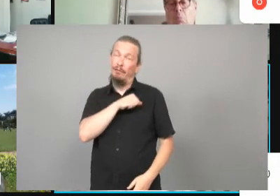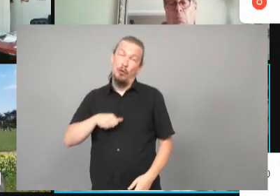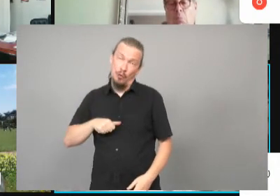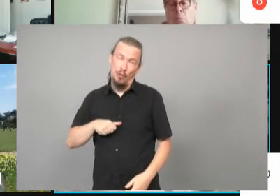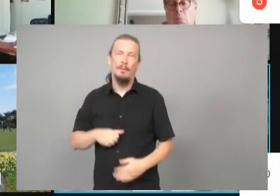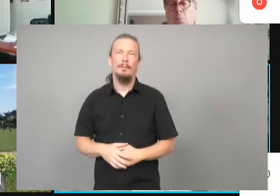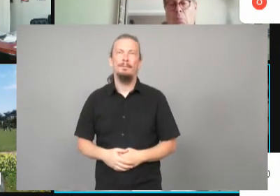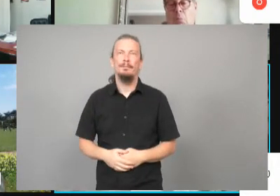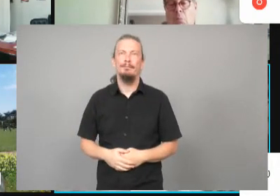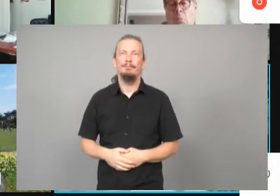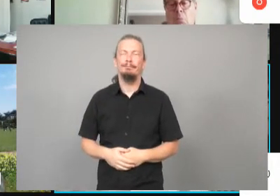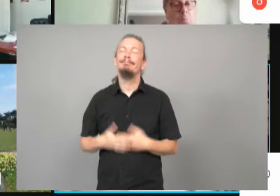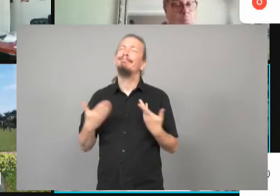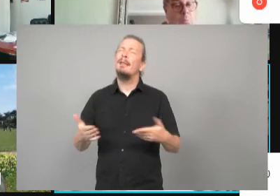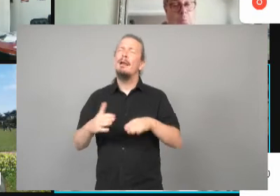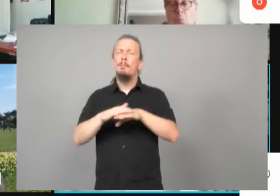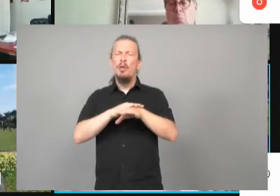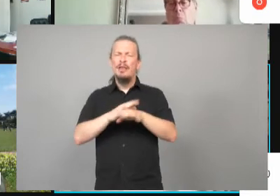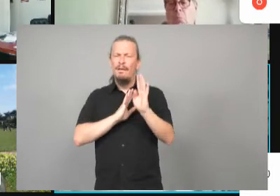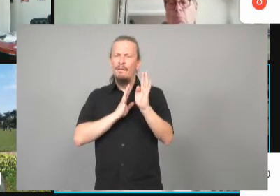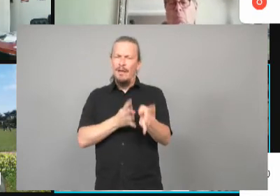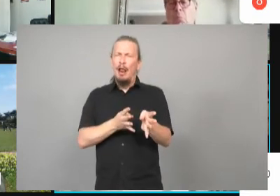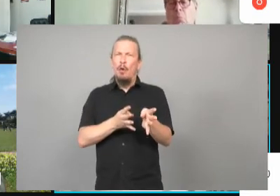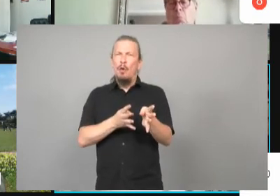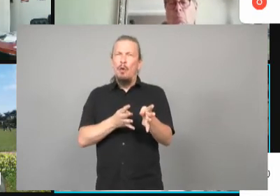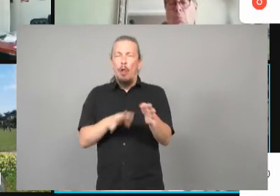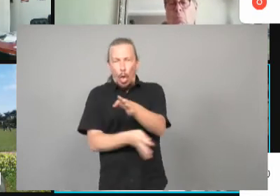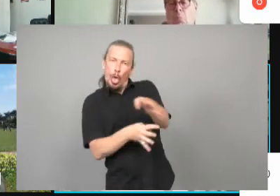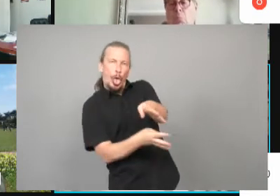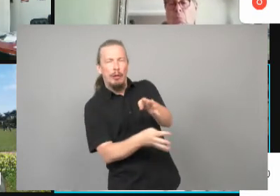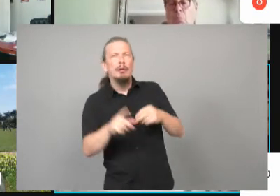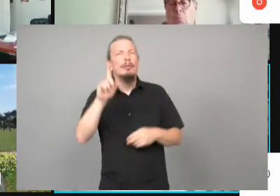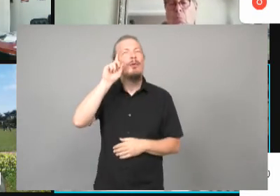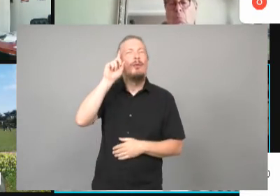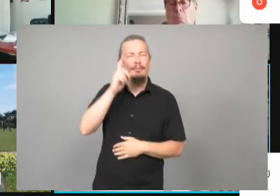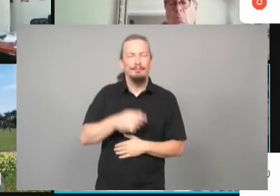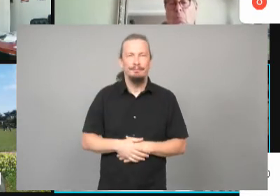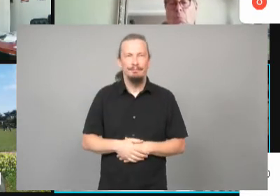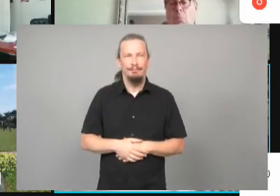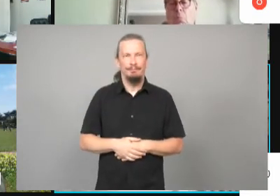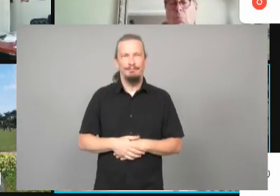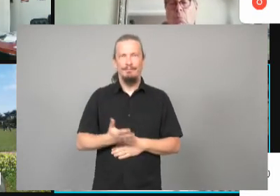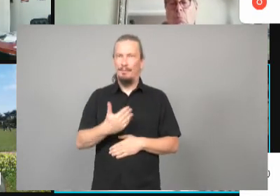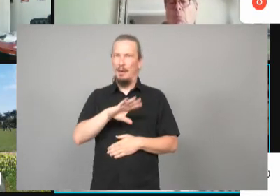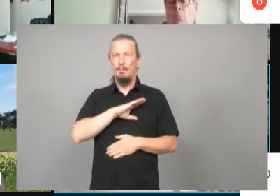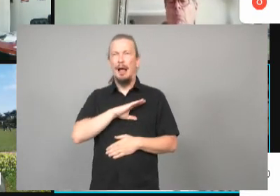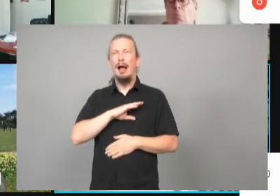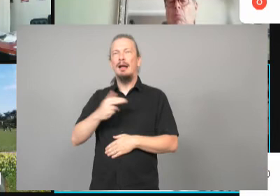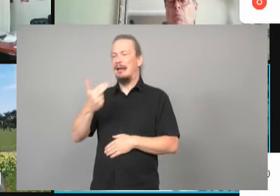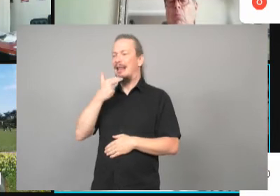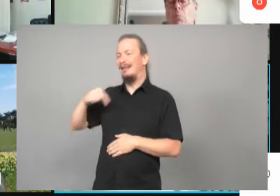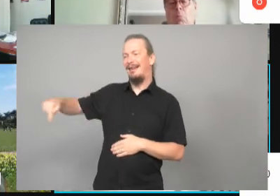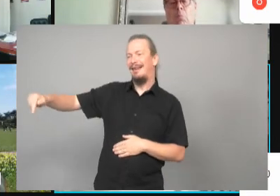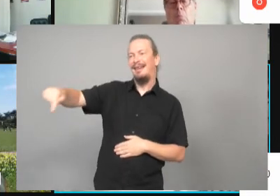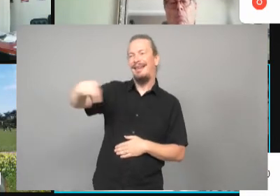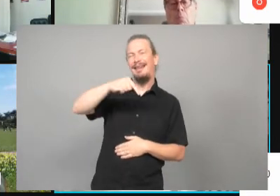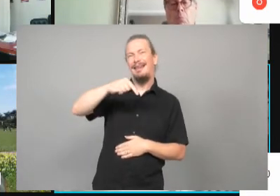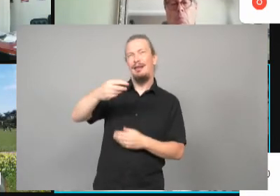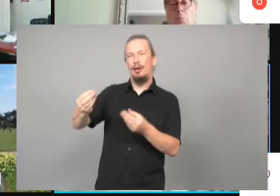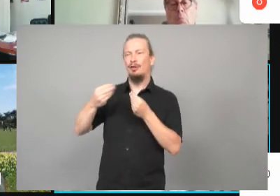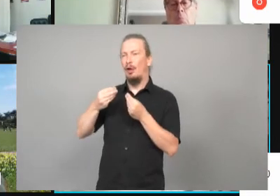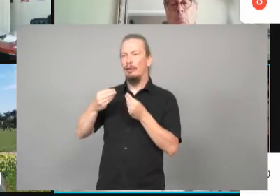Alors pourquoi la politique cyclable a-t-elle franchement déraillé? La trop faible qualité des infrastructures existantes bloque un